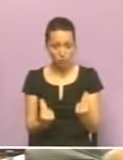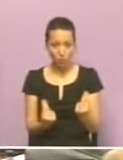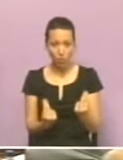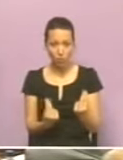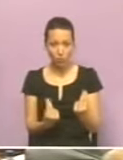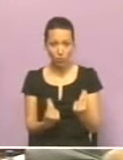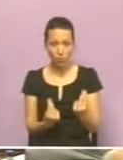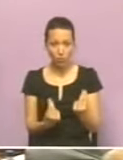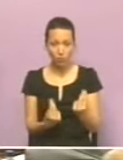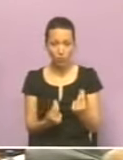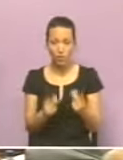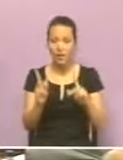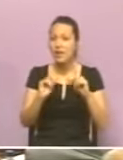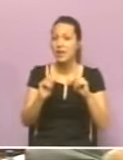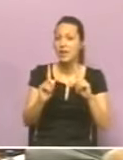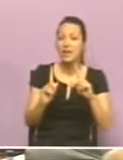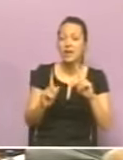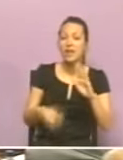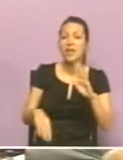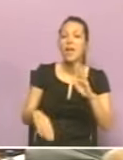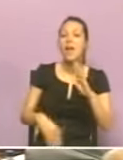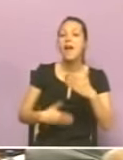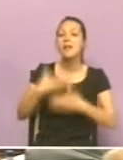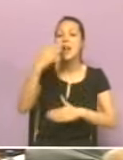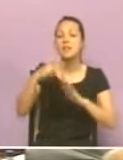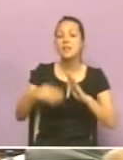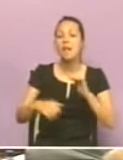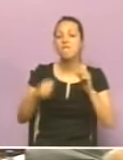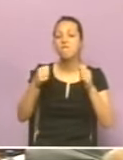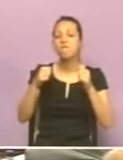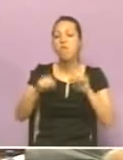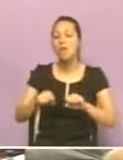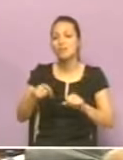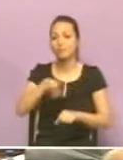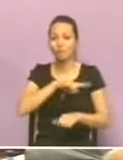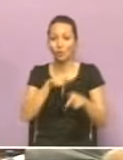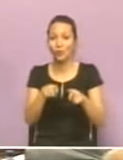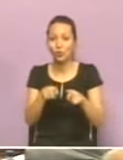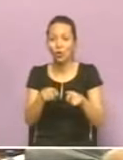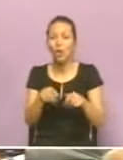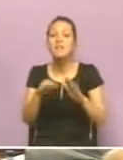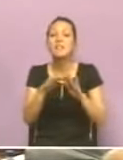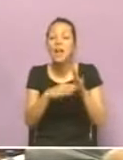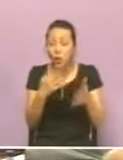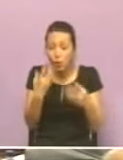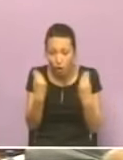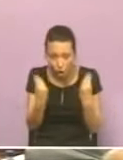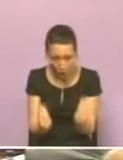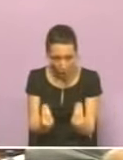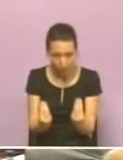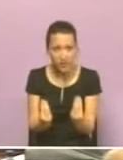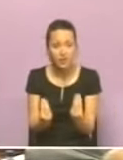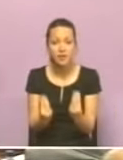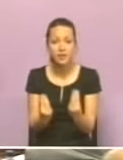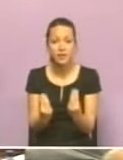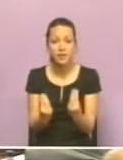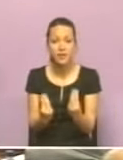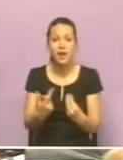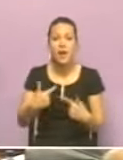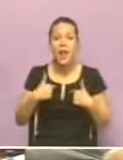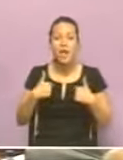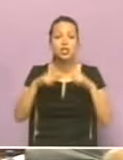Mislim da adresa nije gradska vlast, zašto je zakon ovako napisan, ali ja ga mogu podržati, ovaj zakon je dobar. Jer je činjenica da je